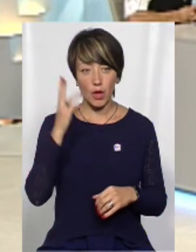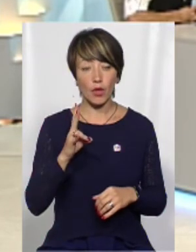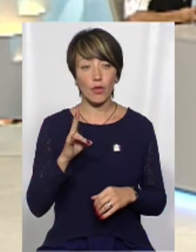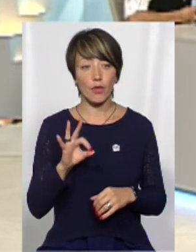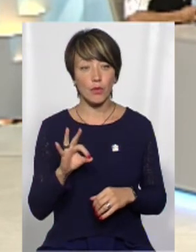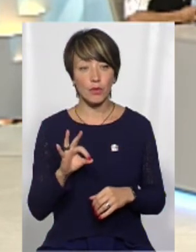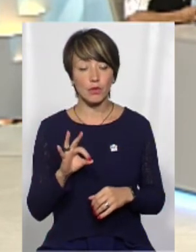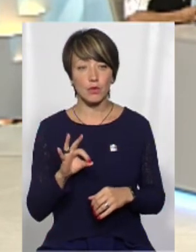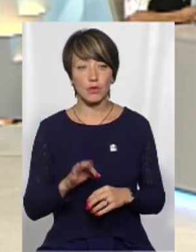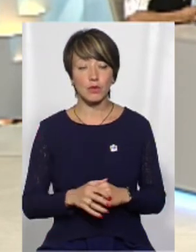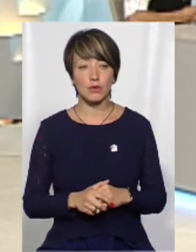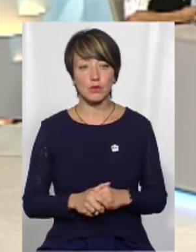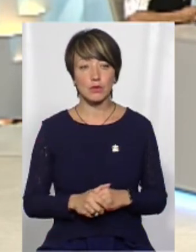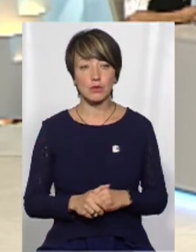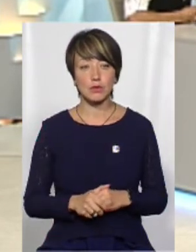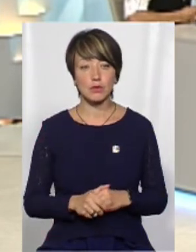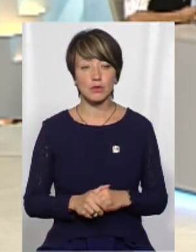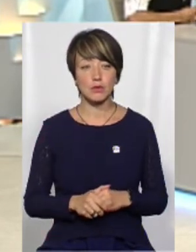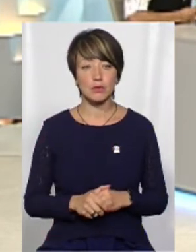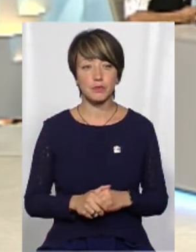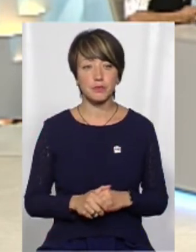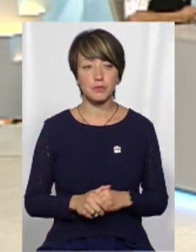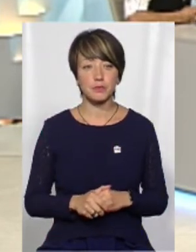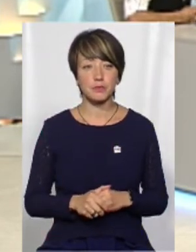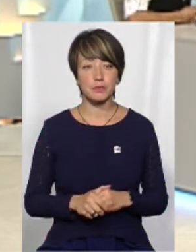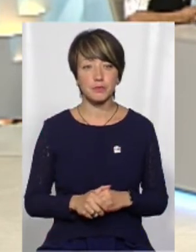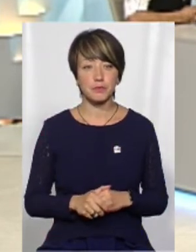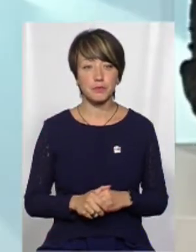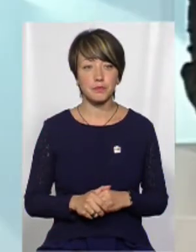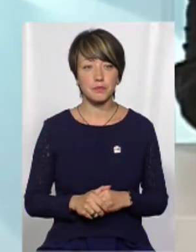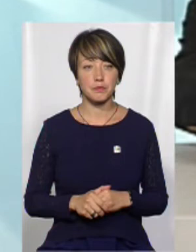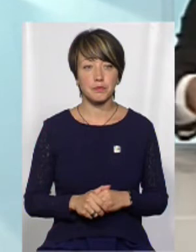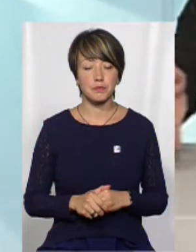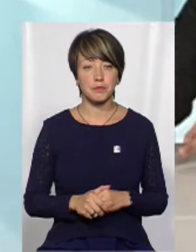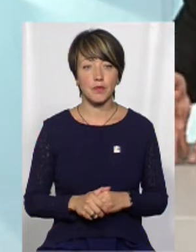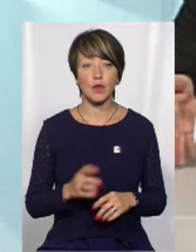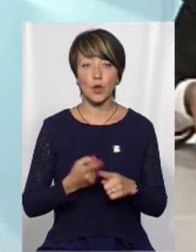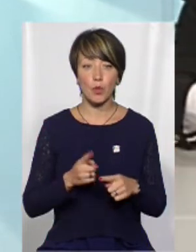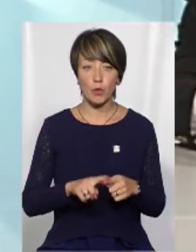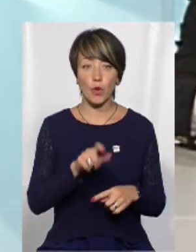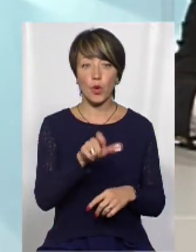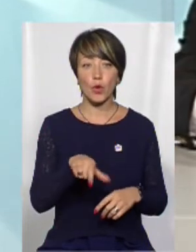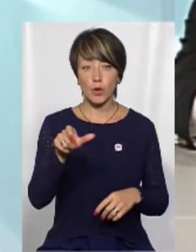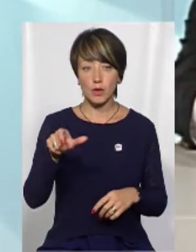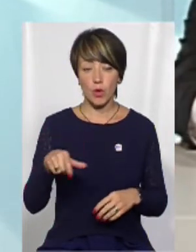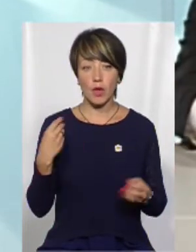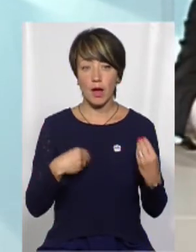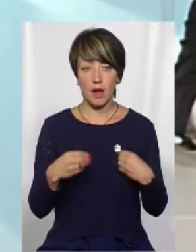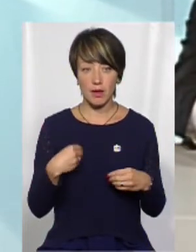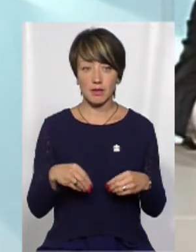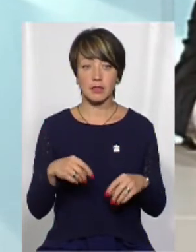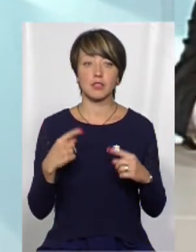Donc, les gens de Хмельницьк s'habillent avec de l'importation. Тому хмельничани